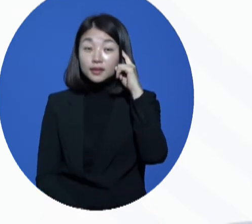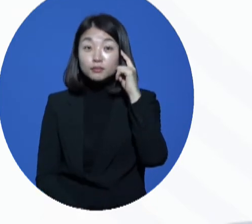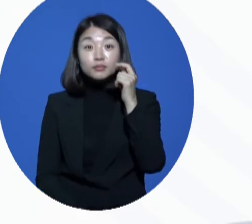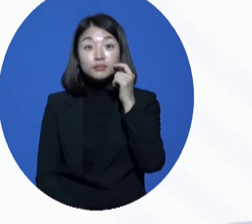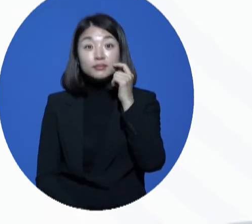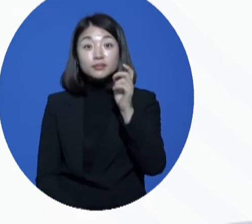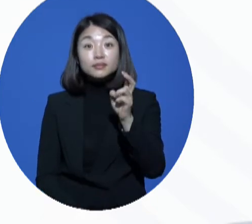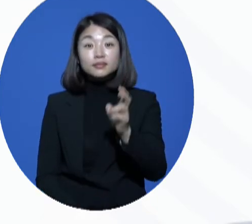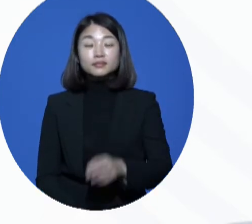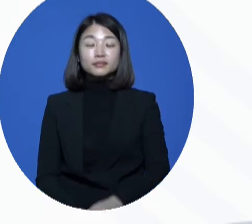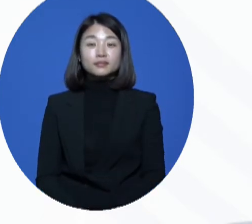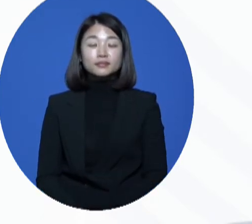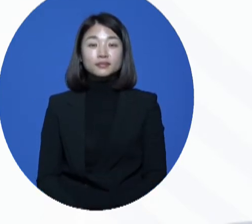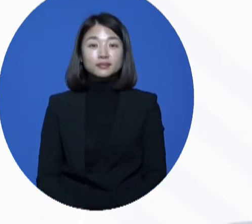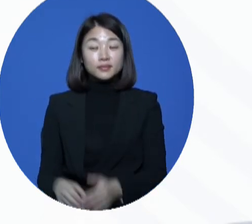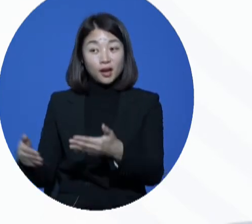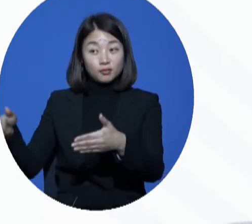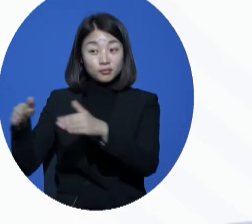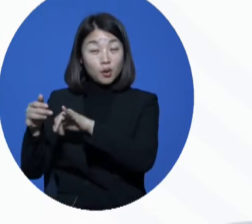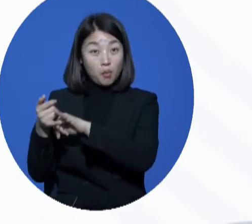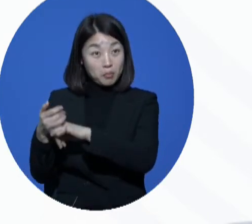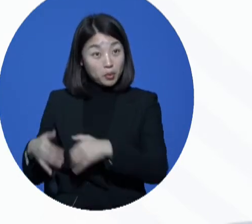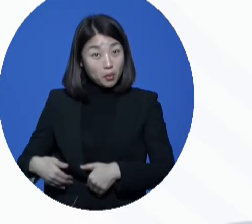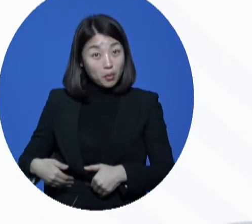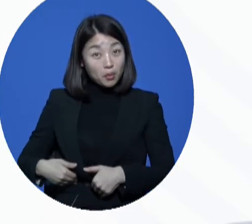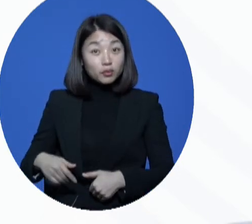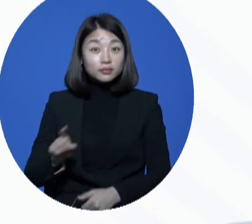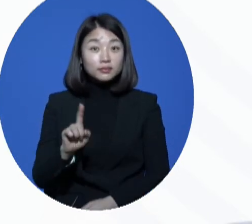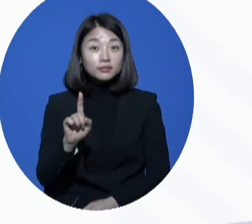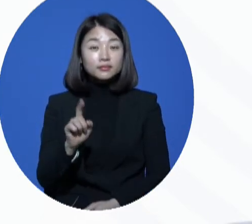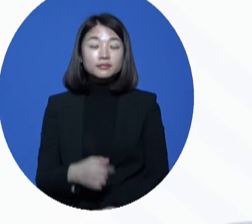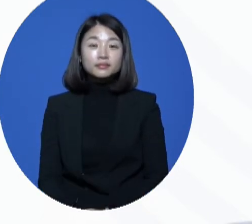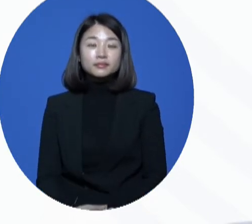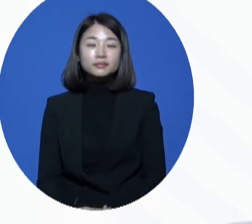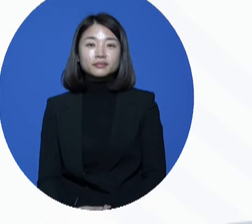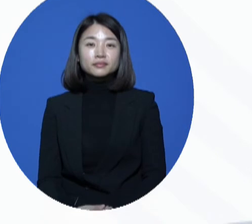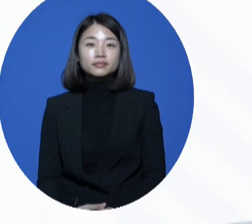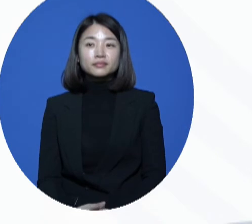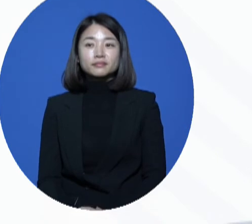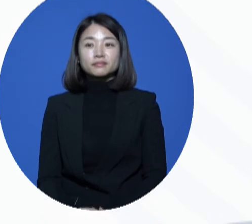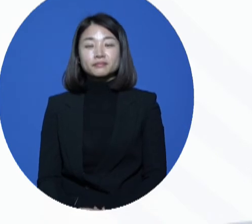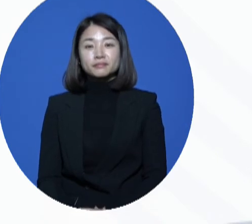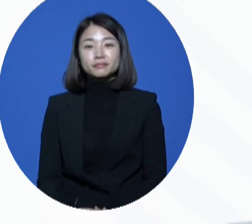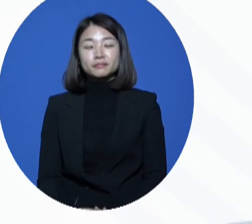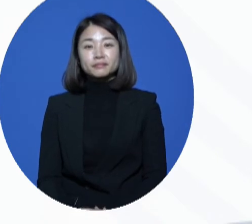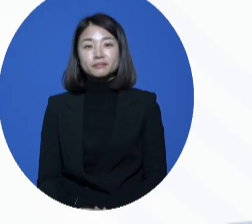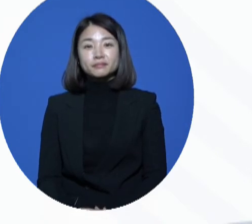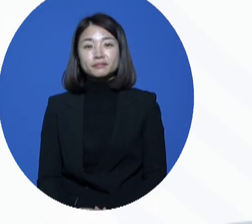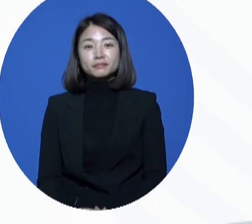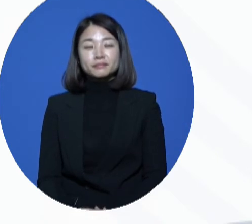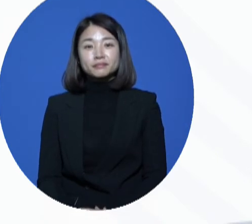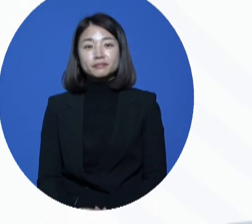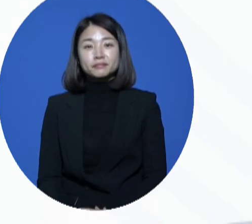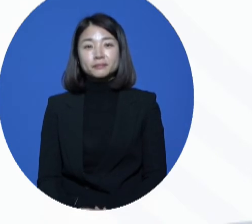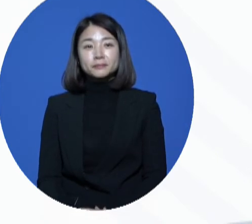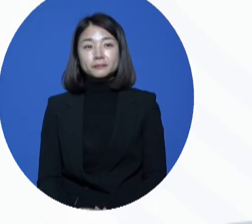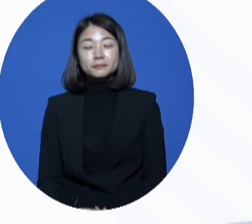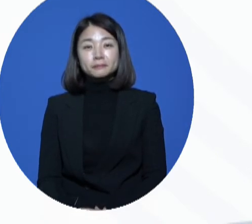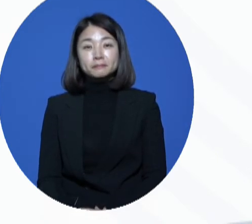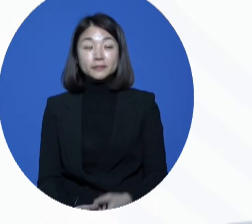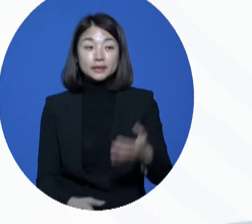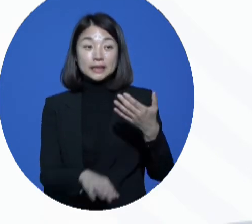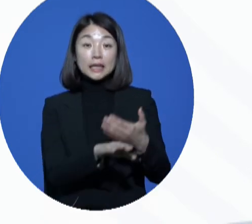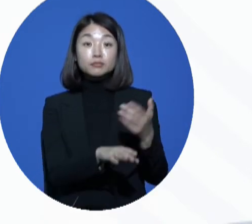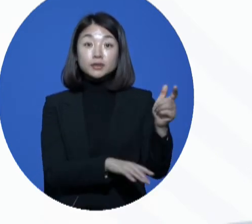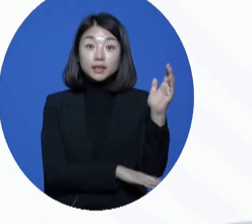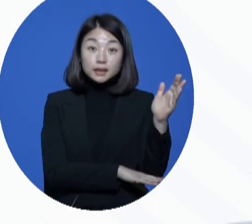않으셨는지 불가능하다고 생각하시는지 의견 한번 여쭙고 싶습니다. 그리고 이진희